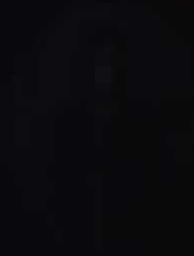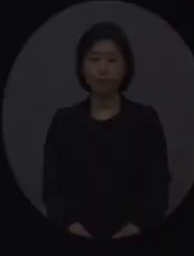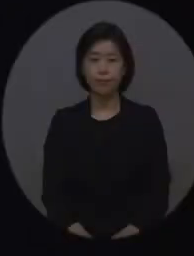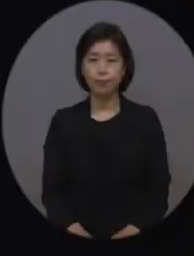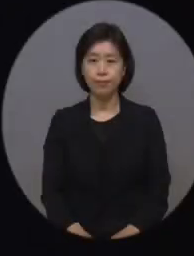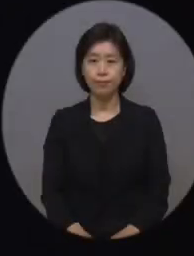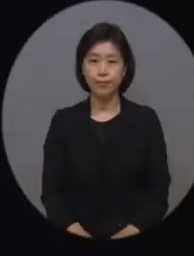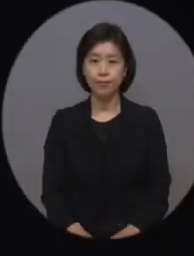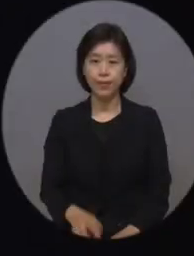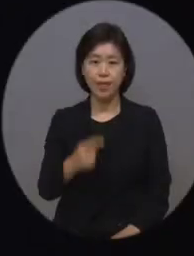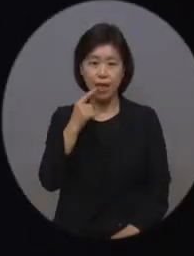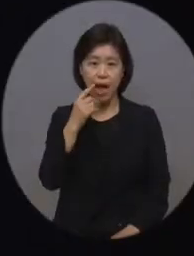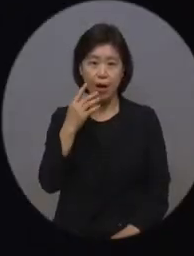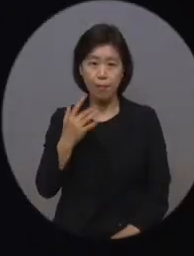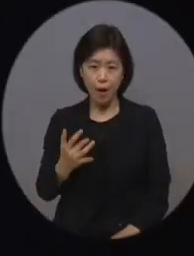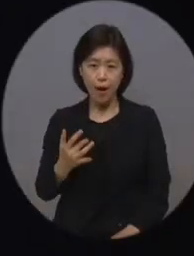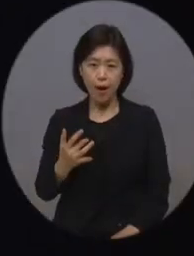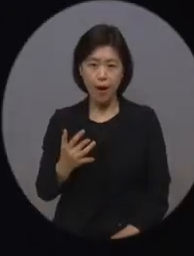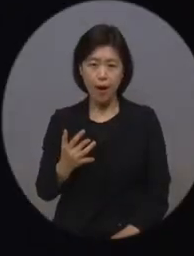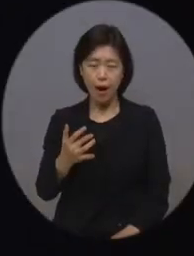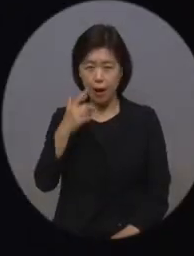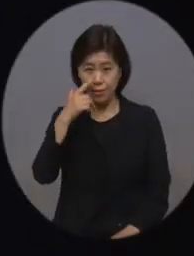이빨 빠진 쑥떡